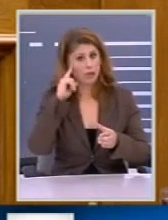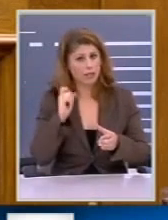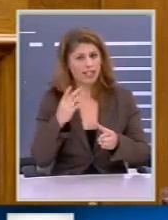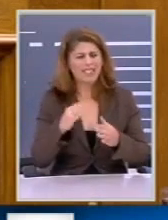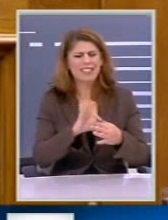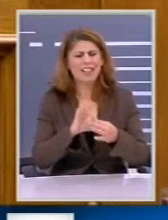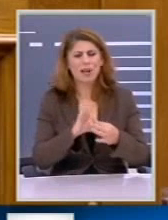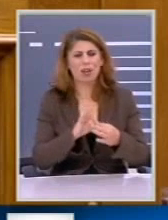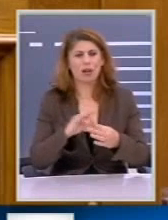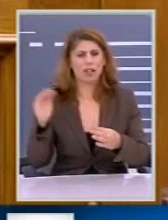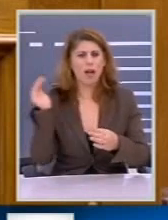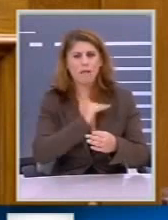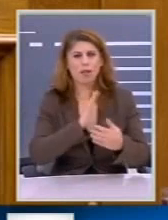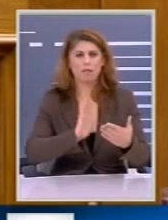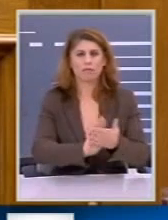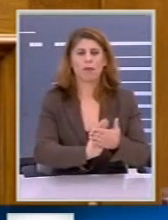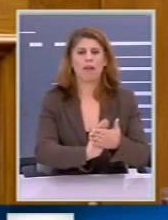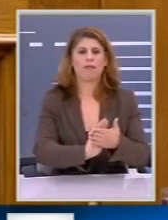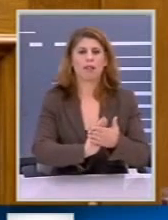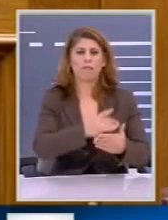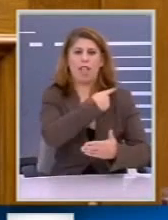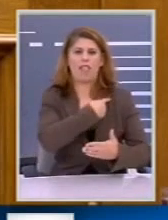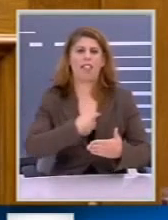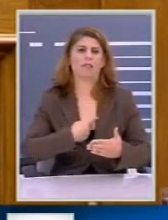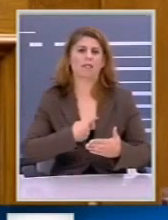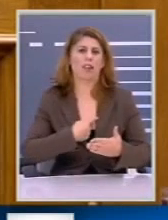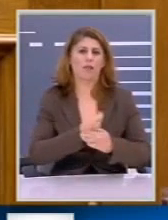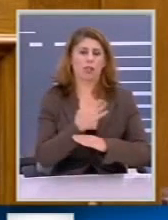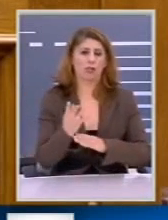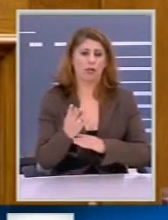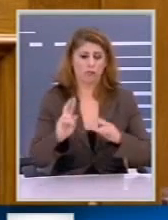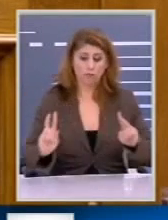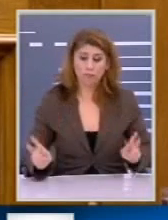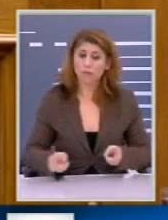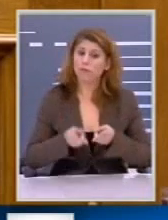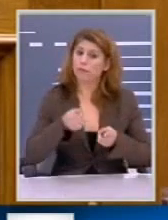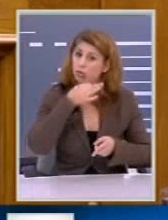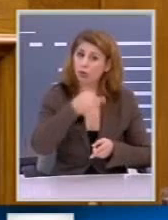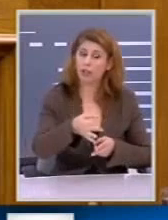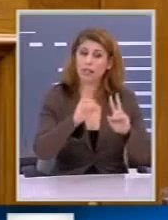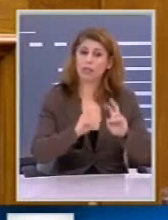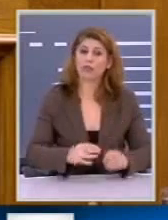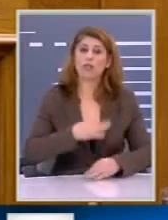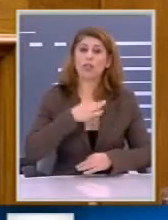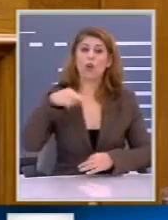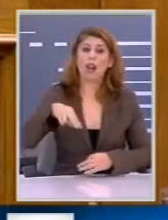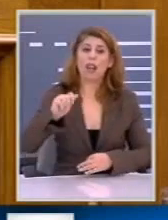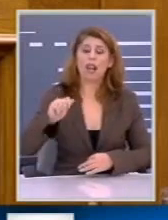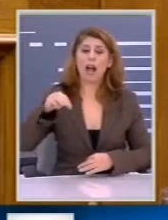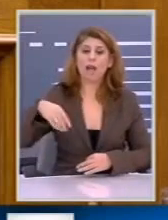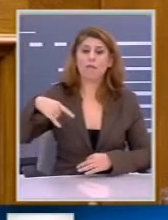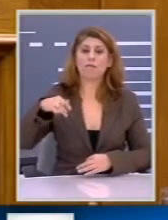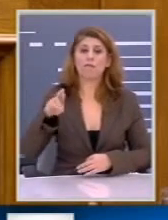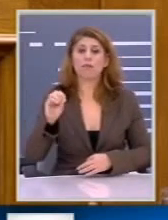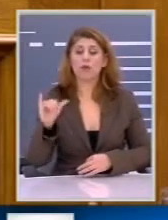είχε άμεση επαφή και αναφορά με την ηγεσία, το αποκάλυψε πολύ εύγλωτα εξεταζόμενος ο κύριος Λάμπρου, που ήταν μέλος